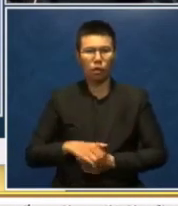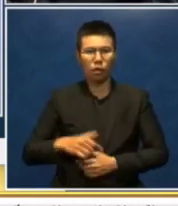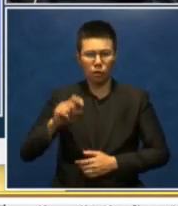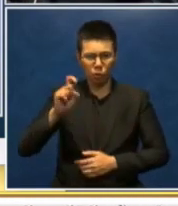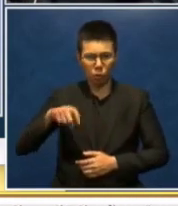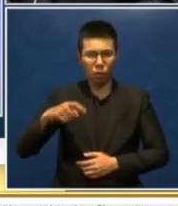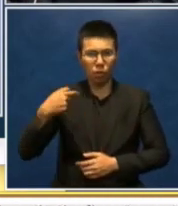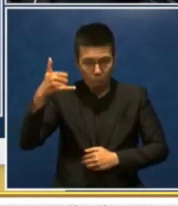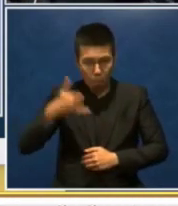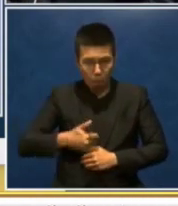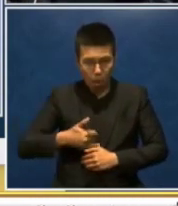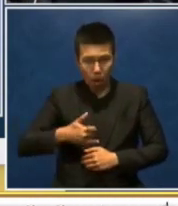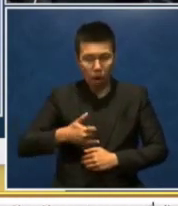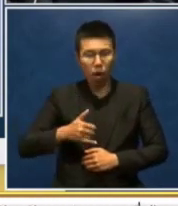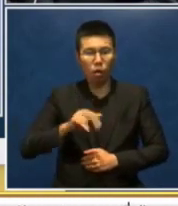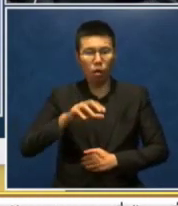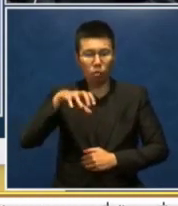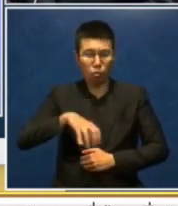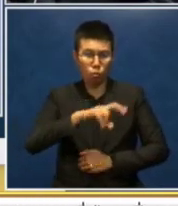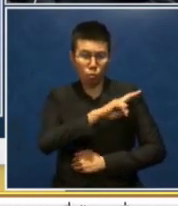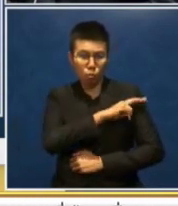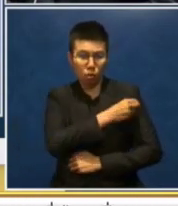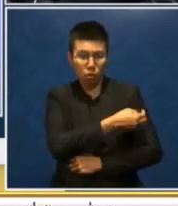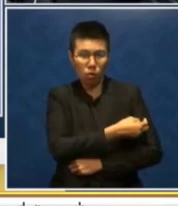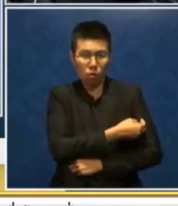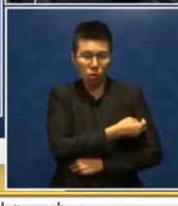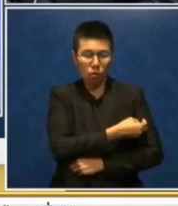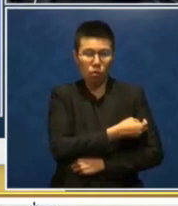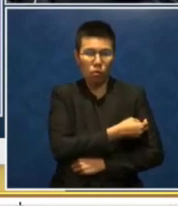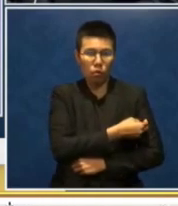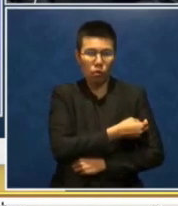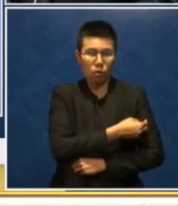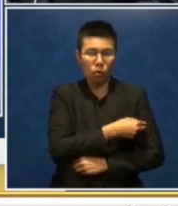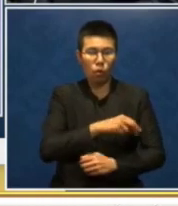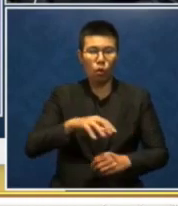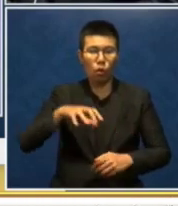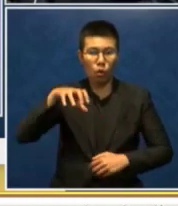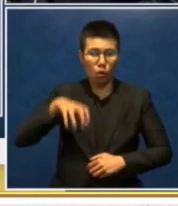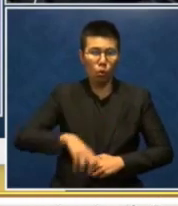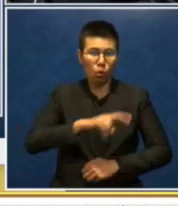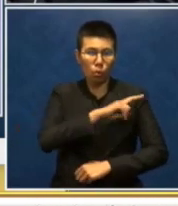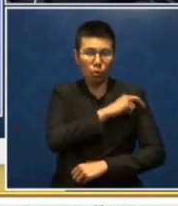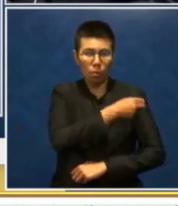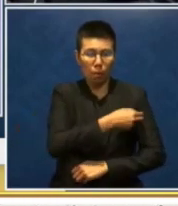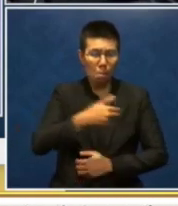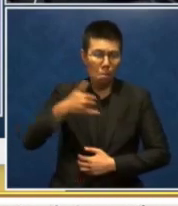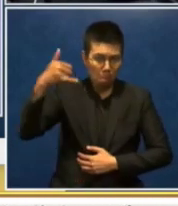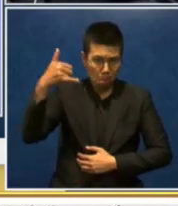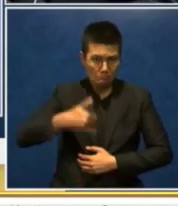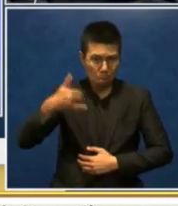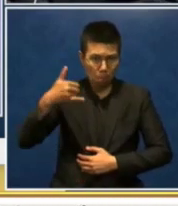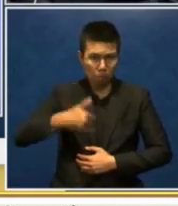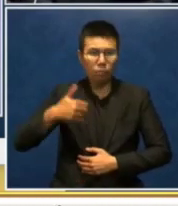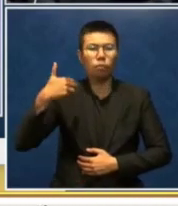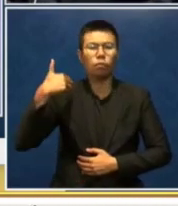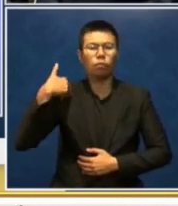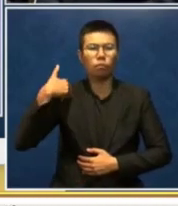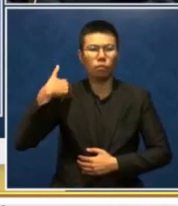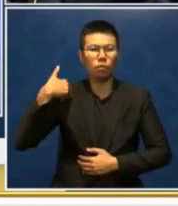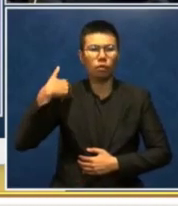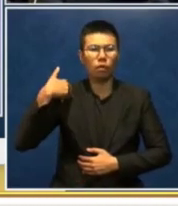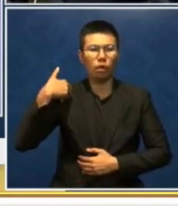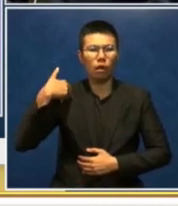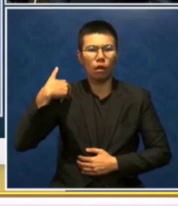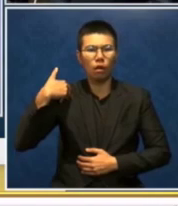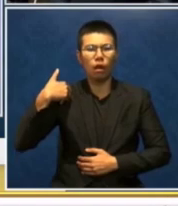6อำเภอมีผู้มาใช้บริการในโรงพยาบาลเป็นจำนวนมากและมีแนวโน้มเพิ่ม